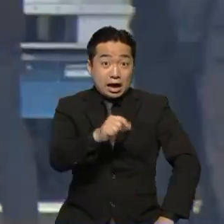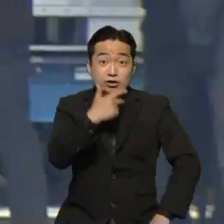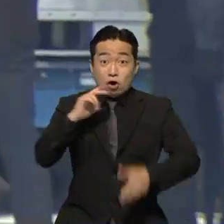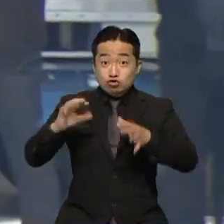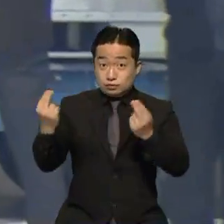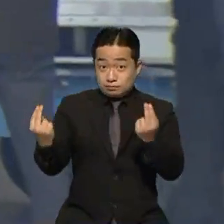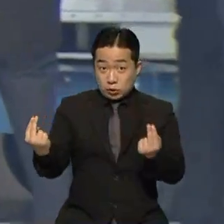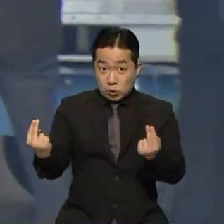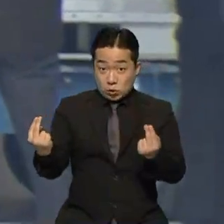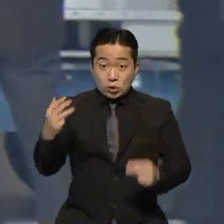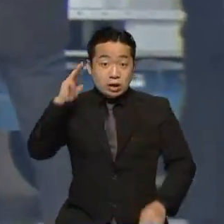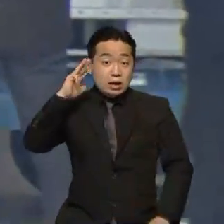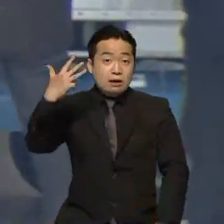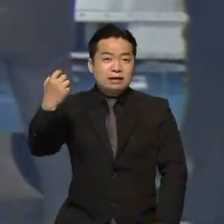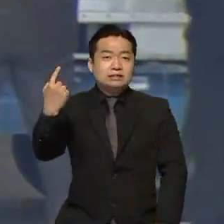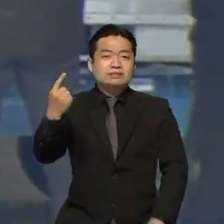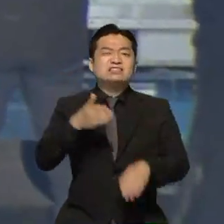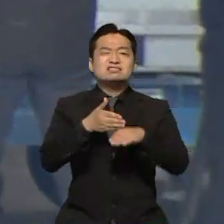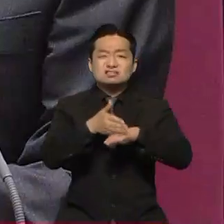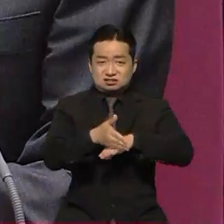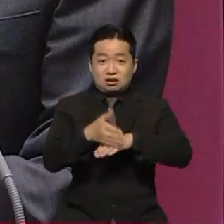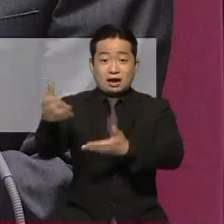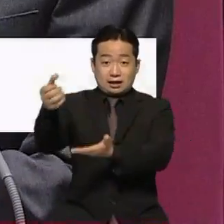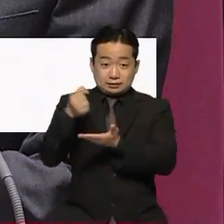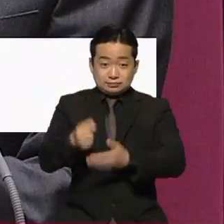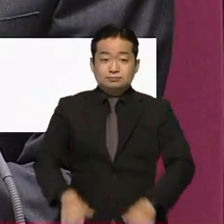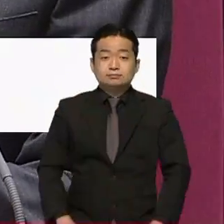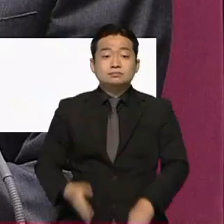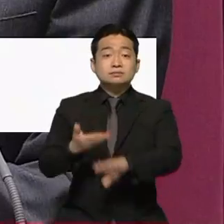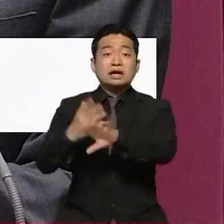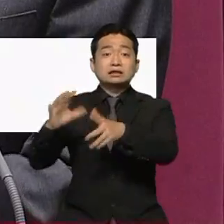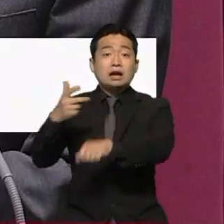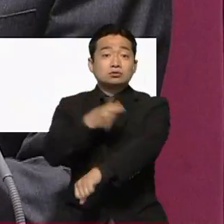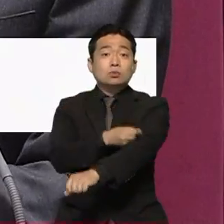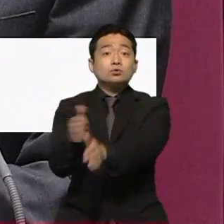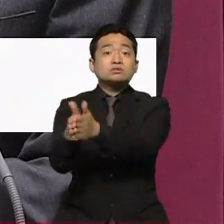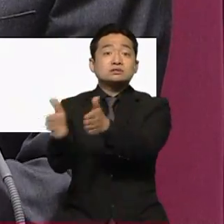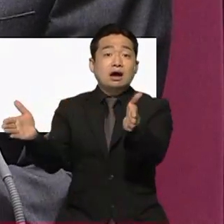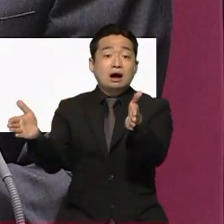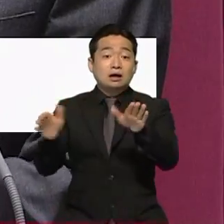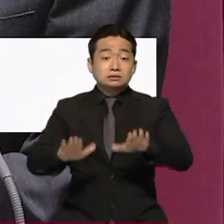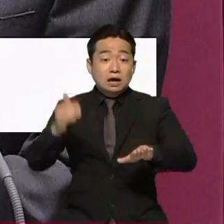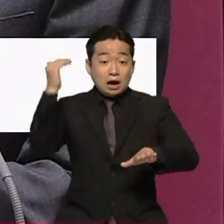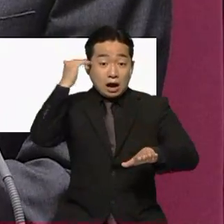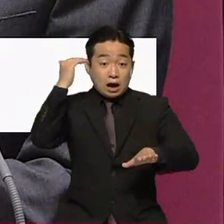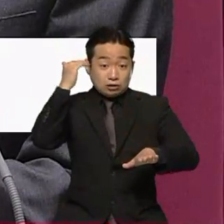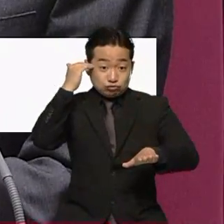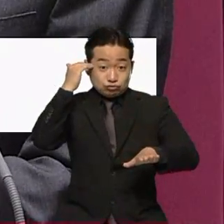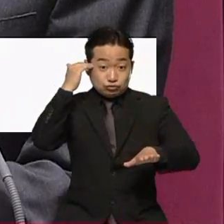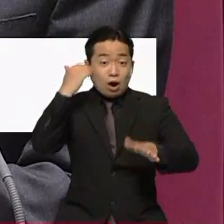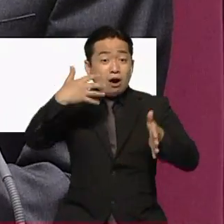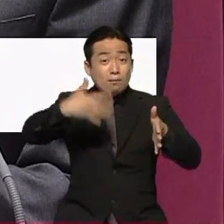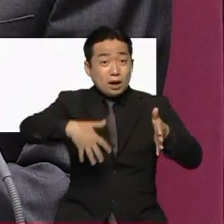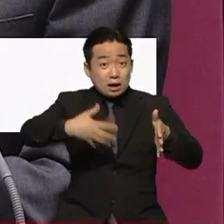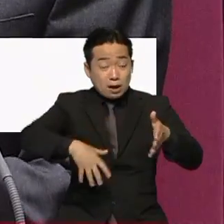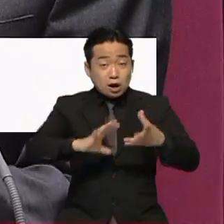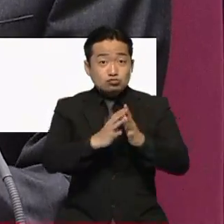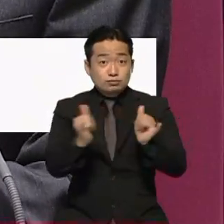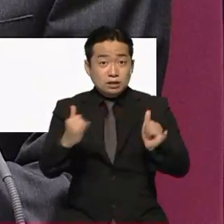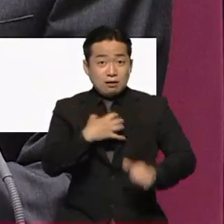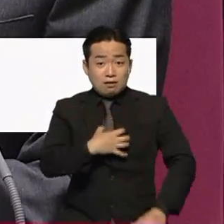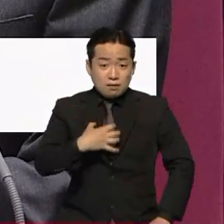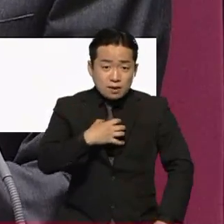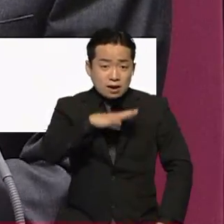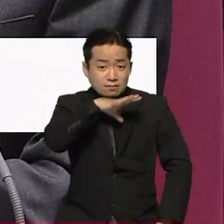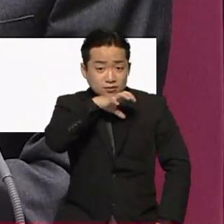영국보다 81일 뒤였습니다. 다른 나라가 접종에 들어가는데 아직 우리가 하지 못하는 것에 대한 국민들의